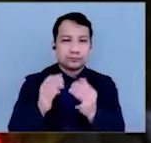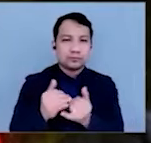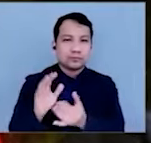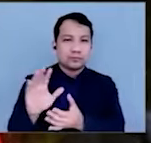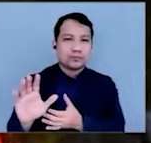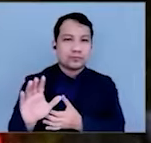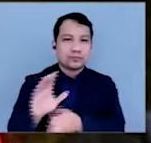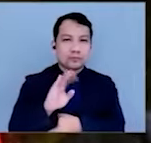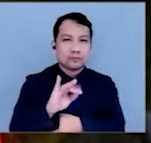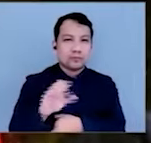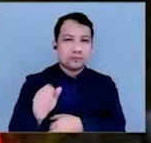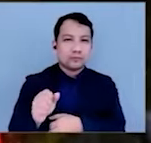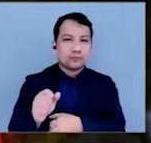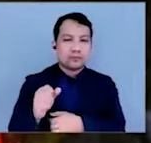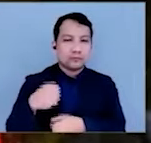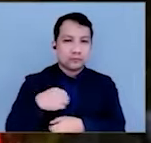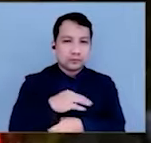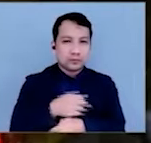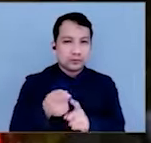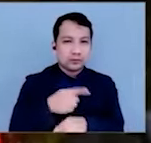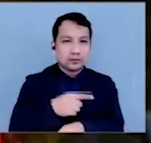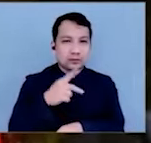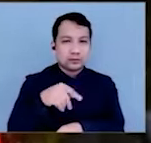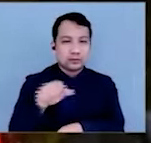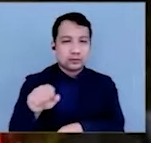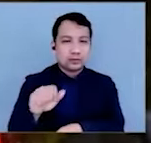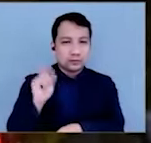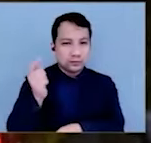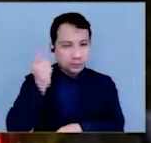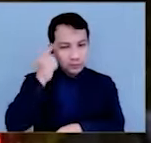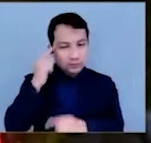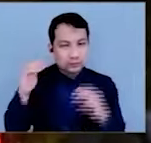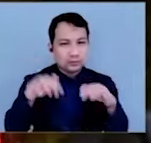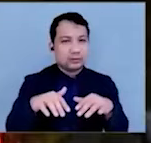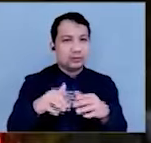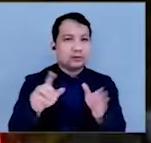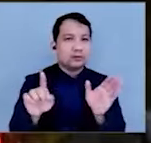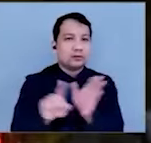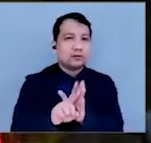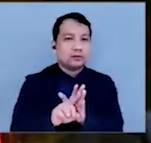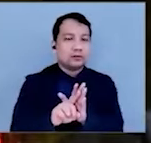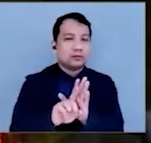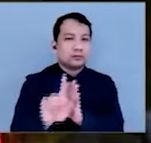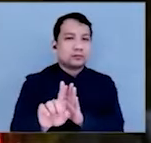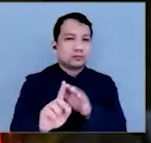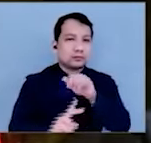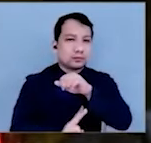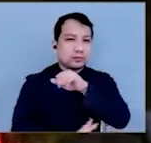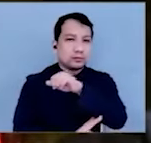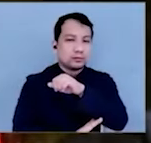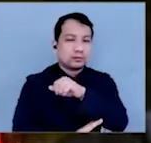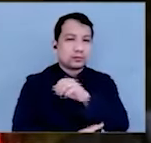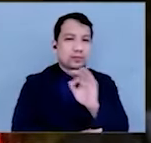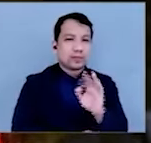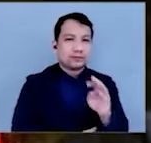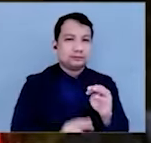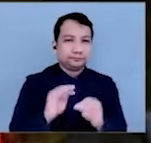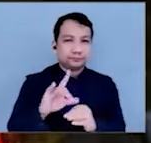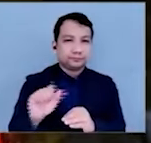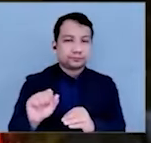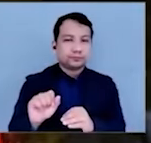May mga tauhan din ng Pasig City government, lahat sila. Pinagbawalan tayong lumapit sa tulay. Bukod sa F. Manalo Bridge, tinamaan din